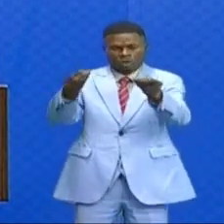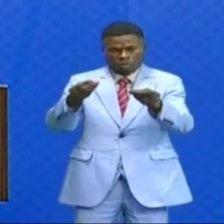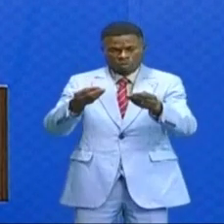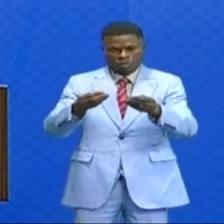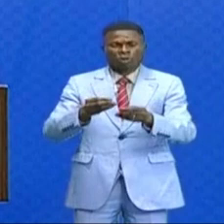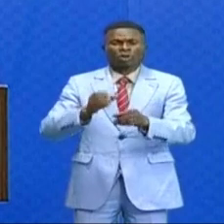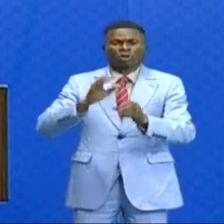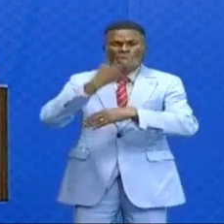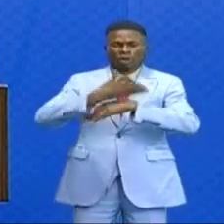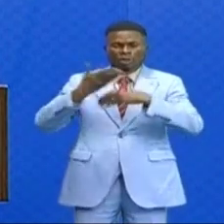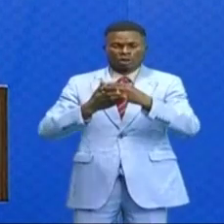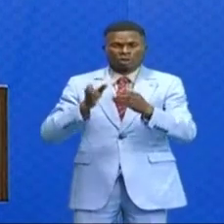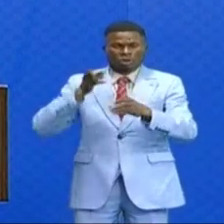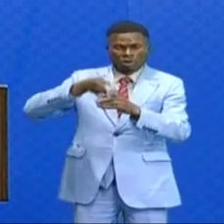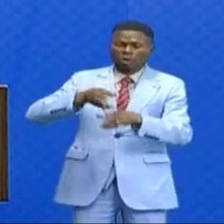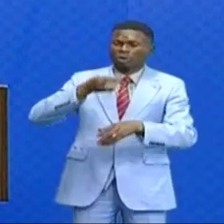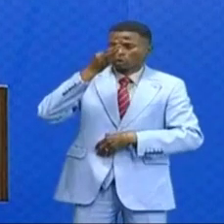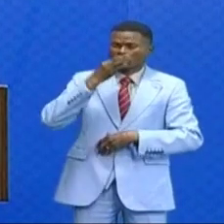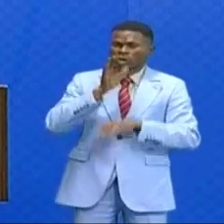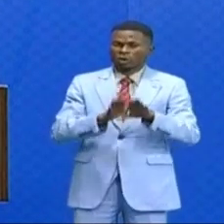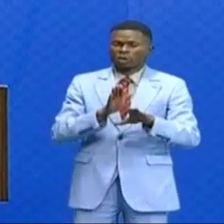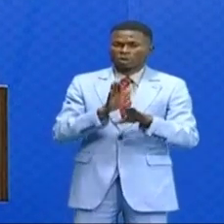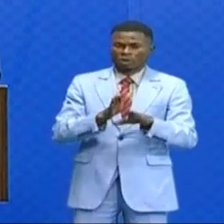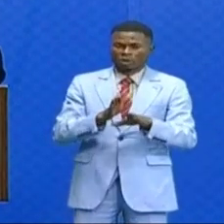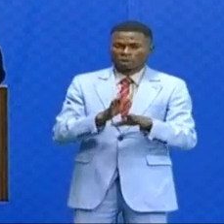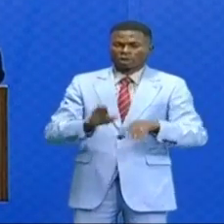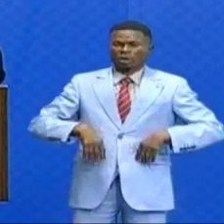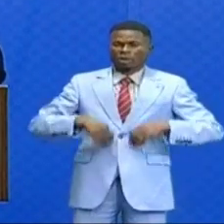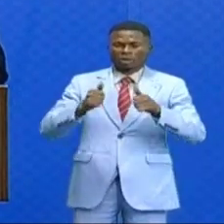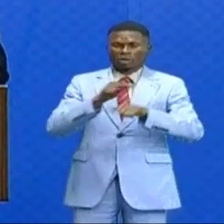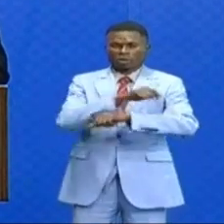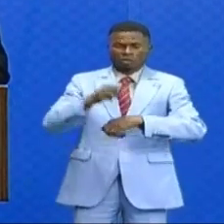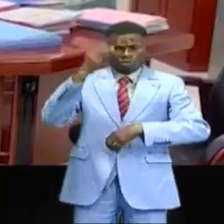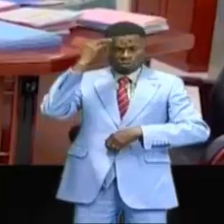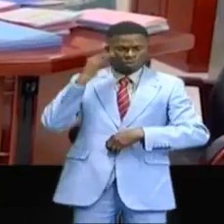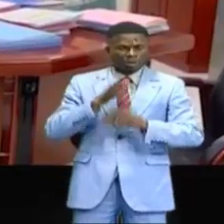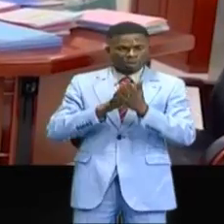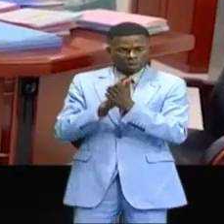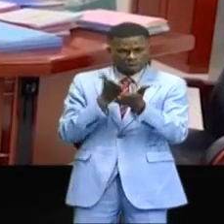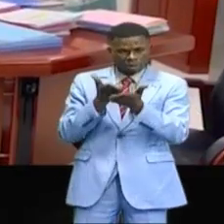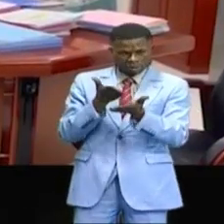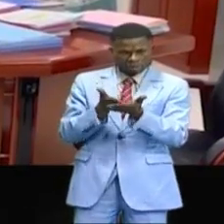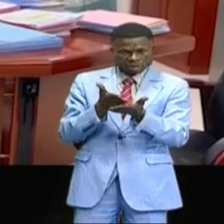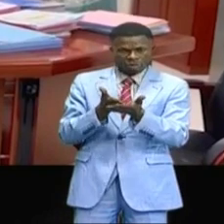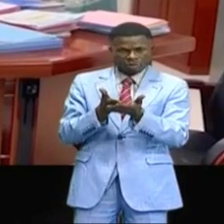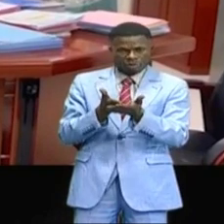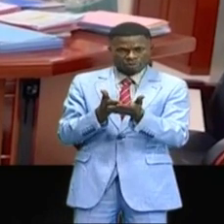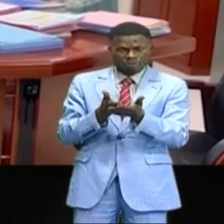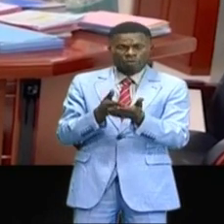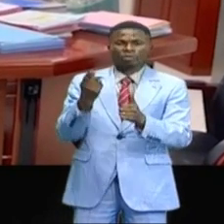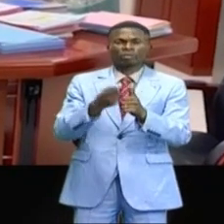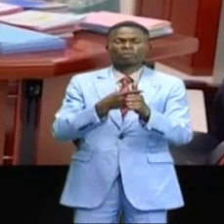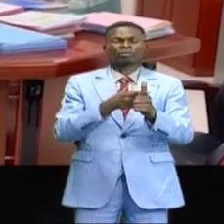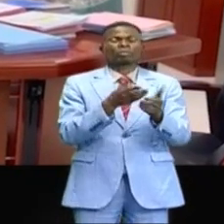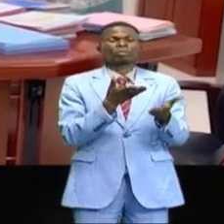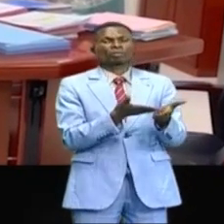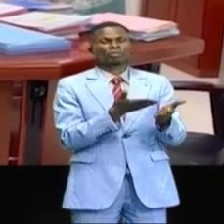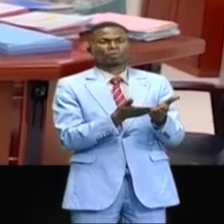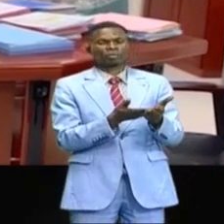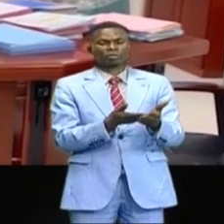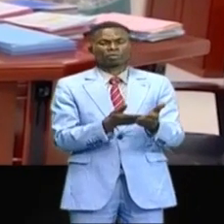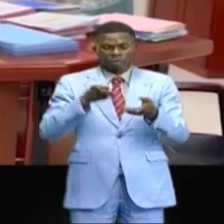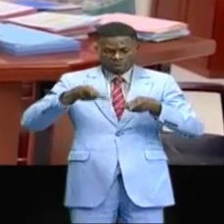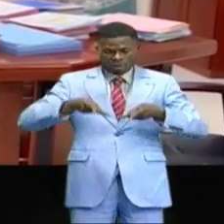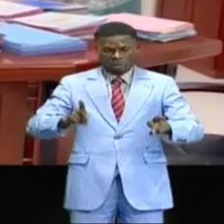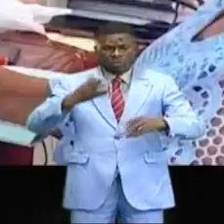stations service en attendant l'harmonisation de vues des ministères sectoriels concernés. Il s'agit ici des